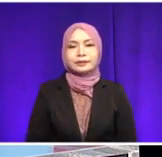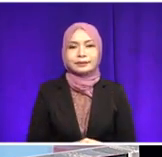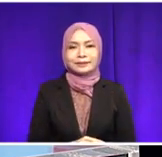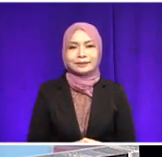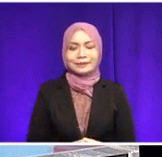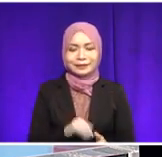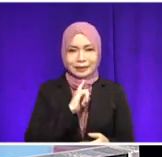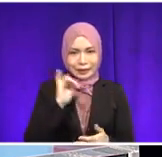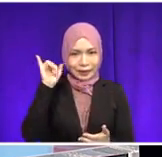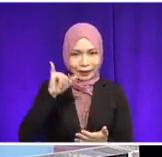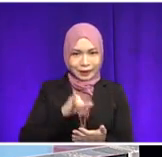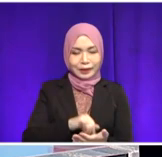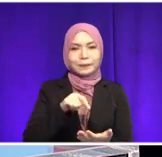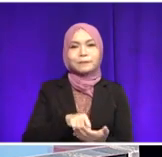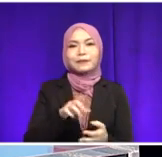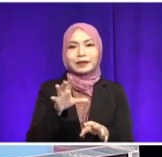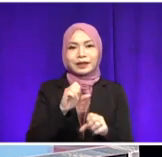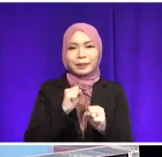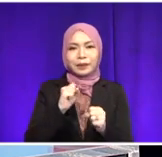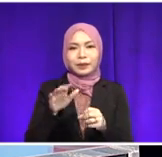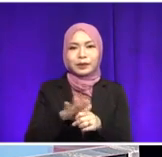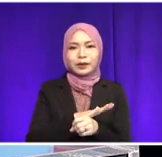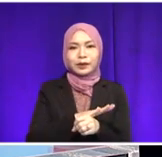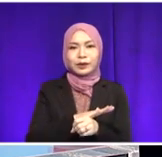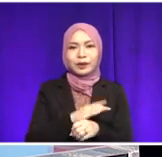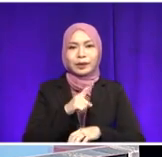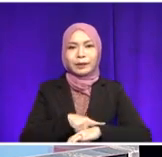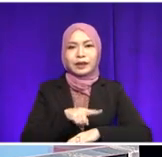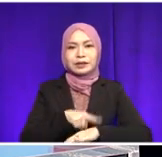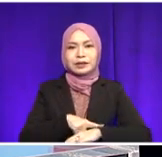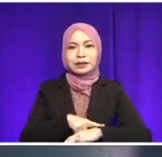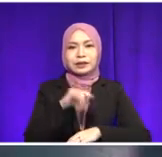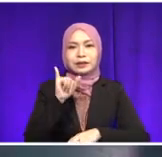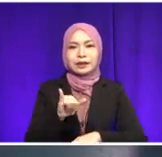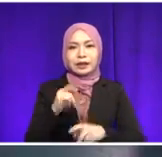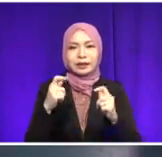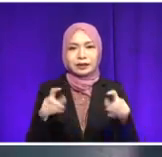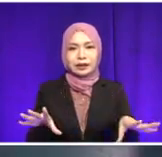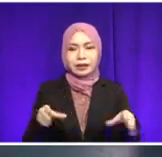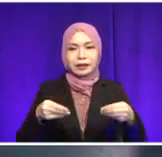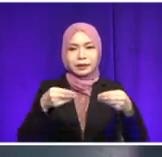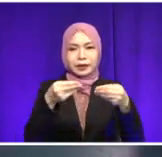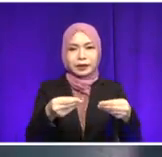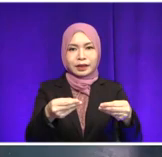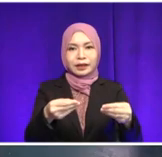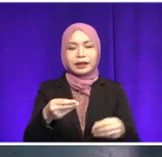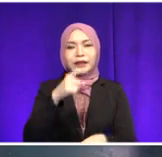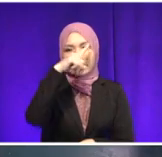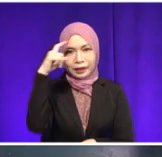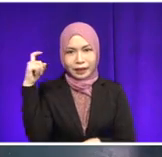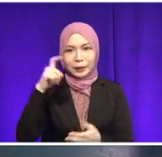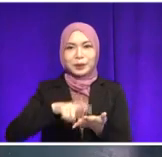Saya yakin dia dapat memenuhi tempo yang Ivan tetap coba perbincangan-perbincangan awal kita tadi itu jelas